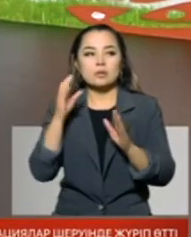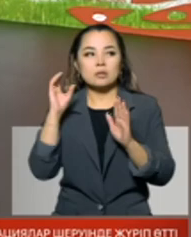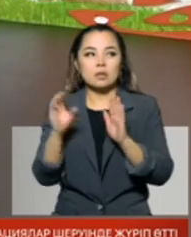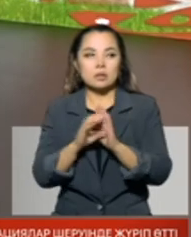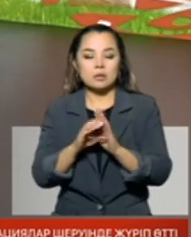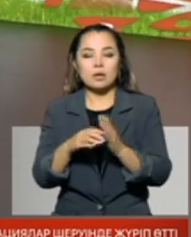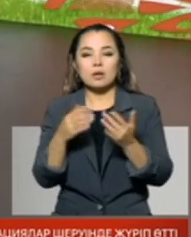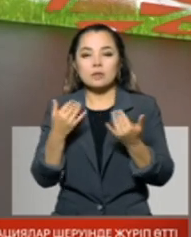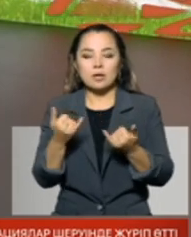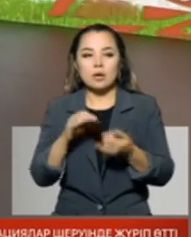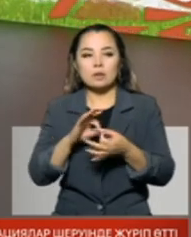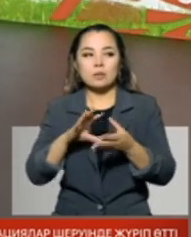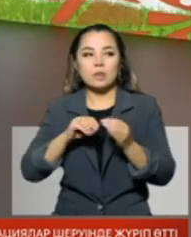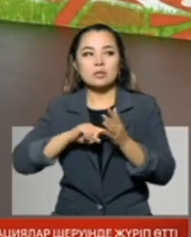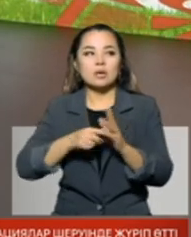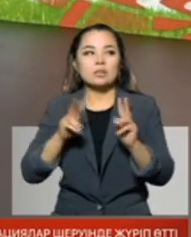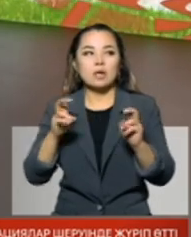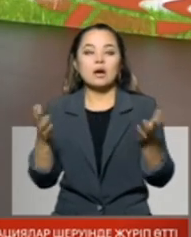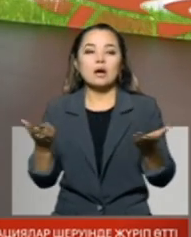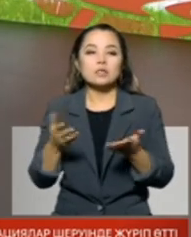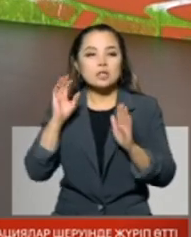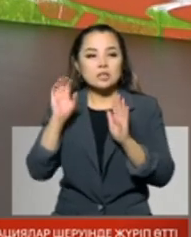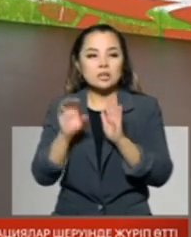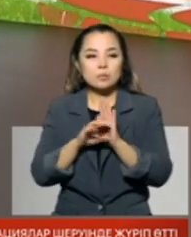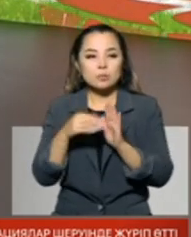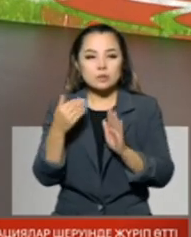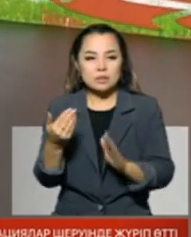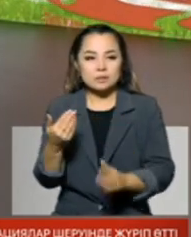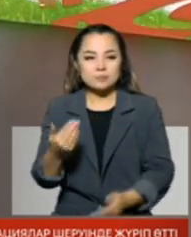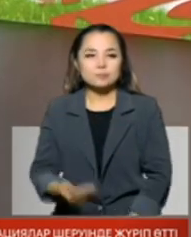Бірлік керуенінің мақсаты қандай? Тыңдап тұрмыз.